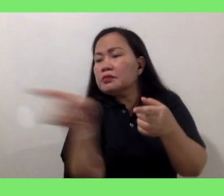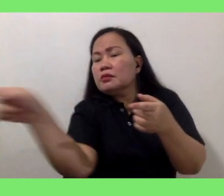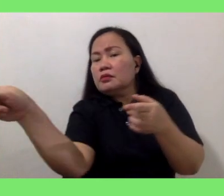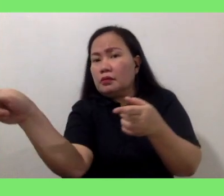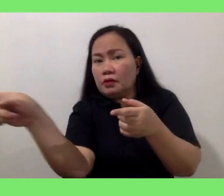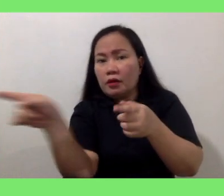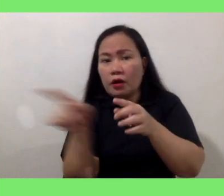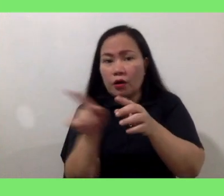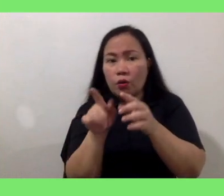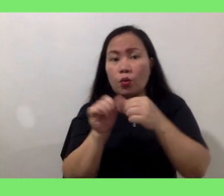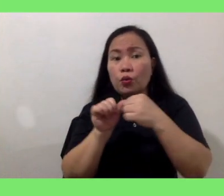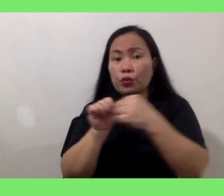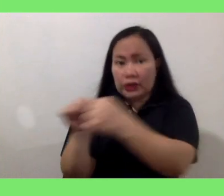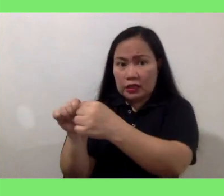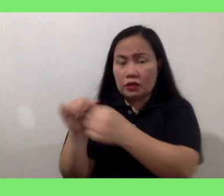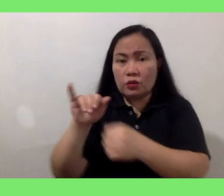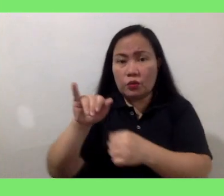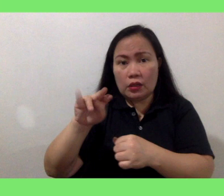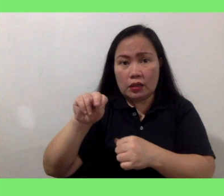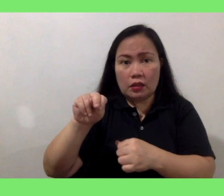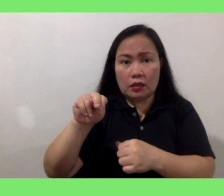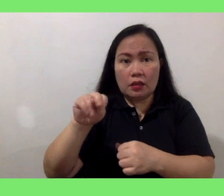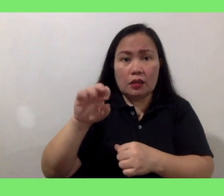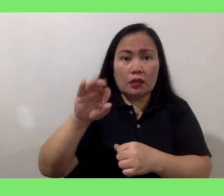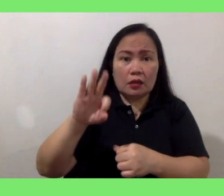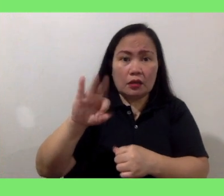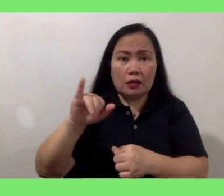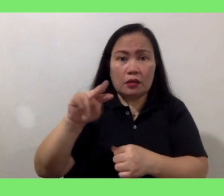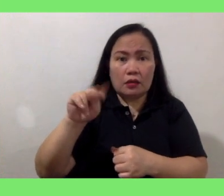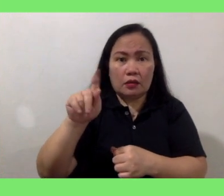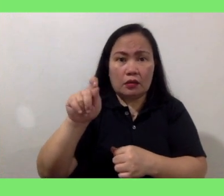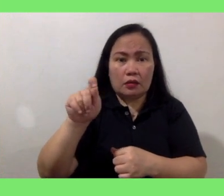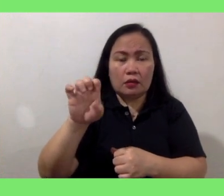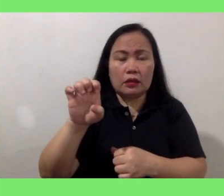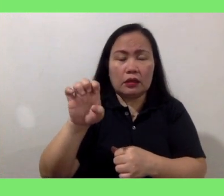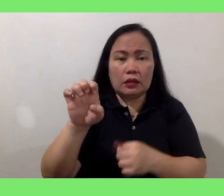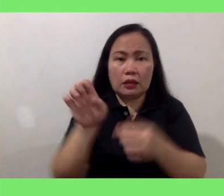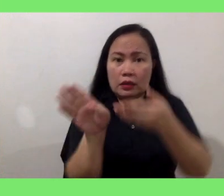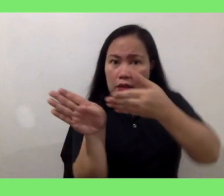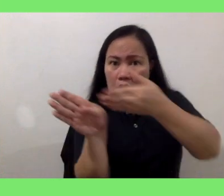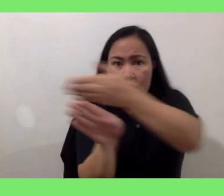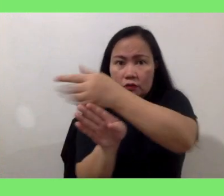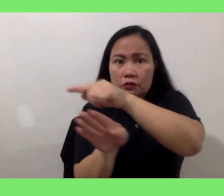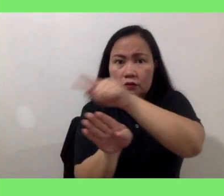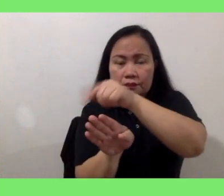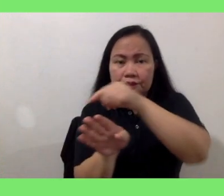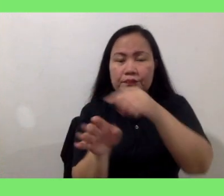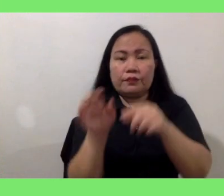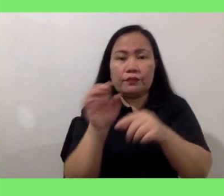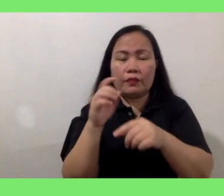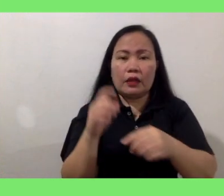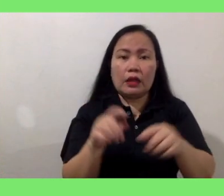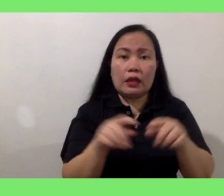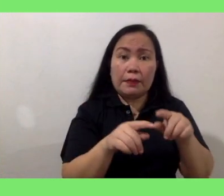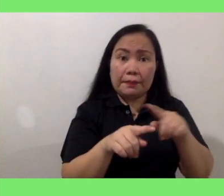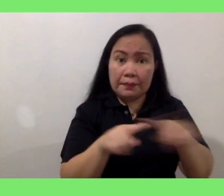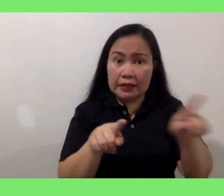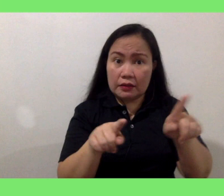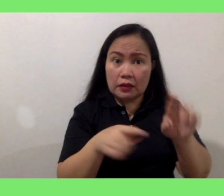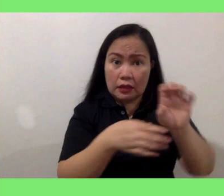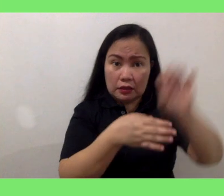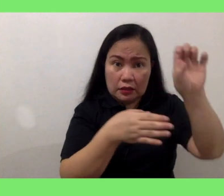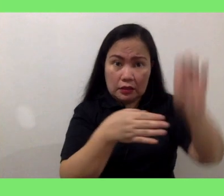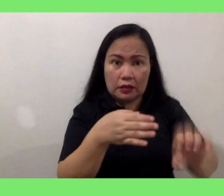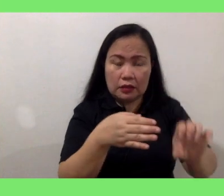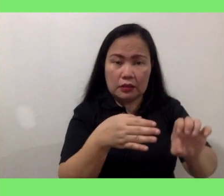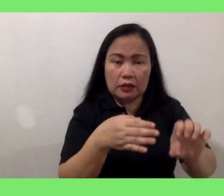yung nasa side ng may arrow mo eh. So, ibig sabihin, ito yung infinite direction. So, hindi siya pwedeng B, A. At hinuli mo yung